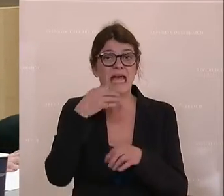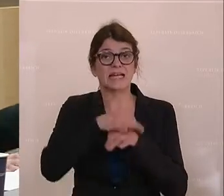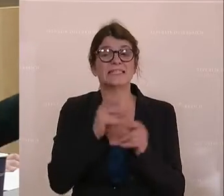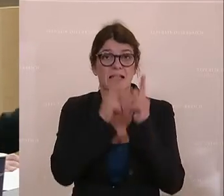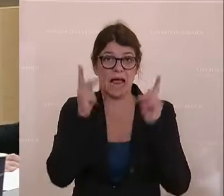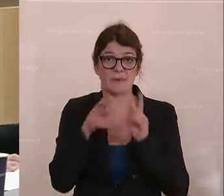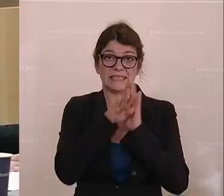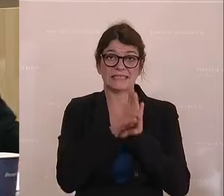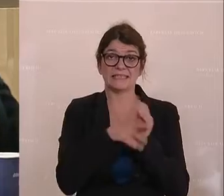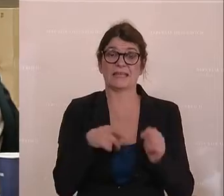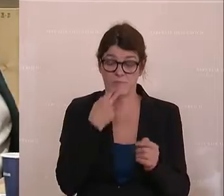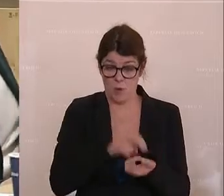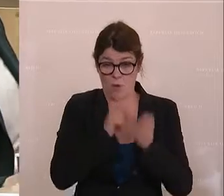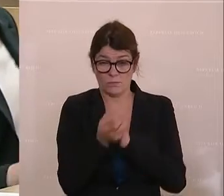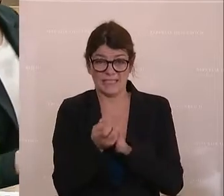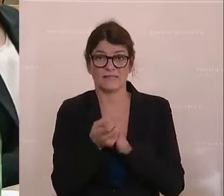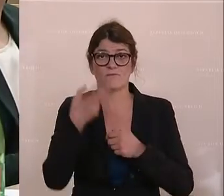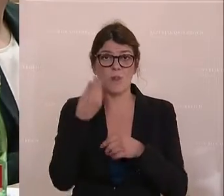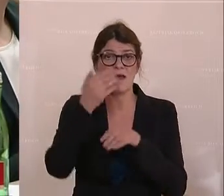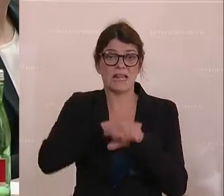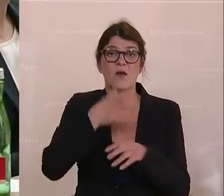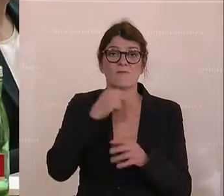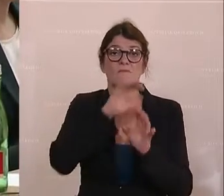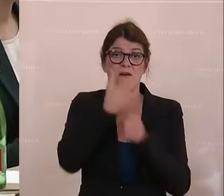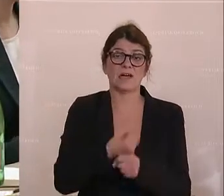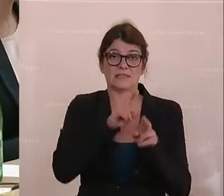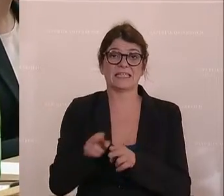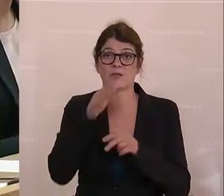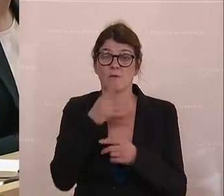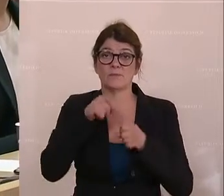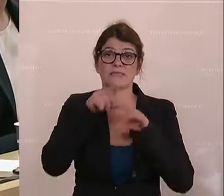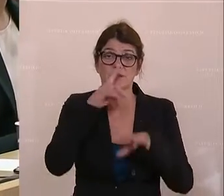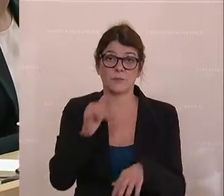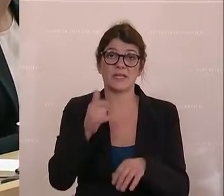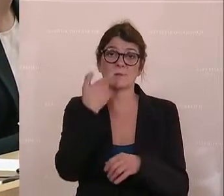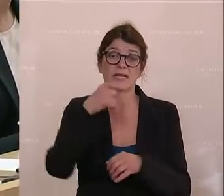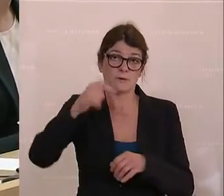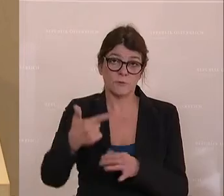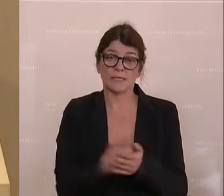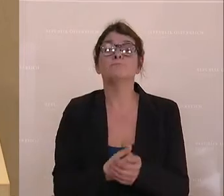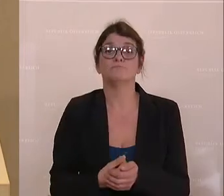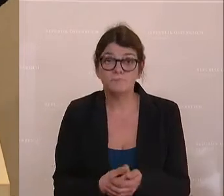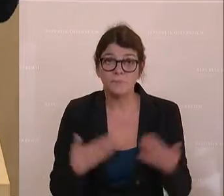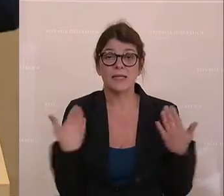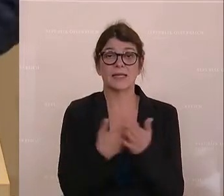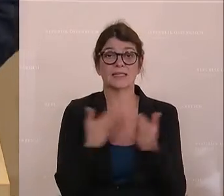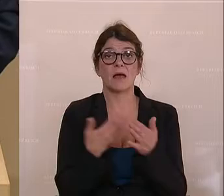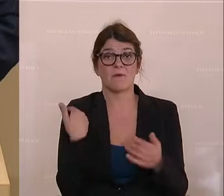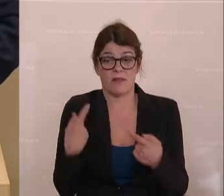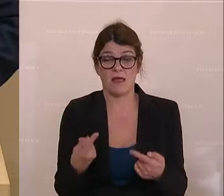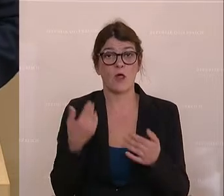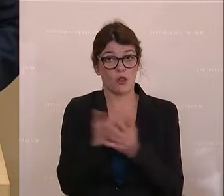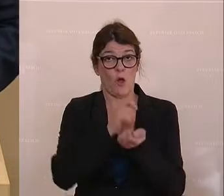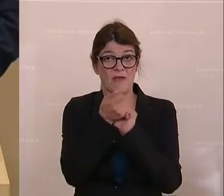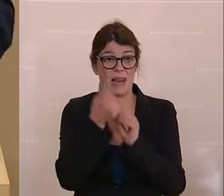Zahnärztekammergesetzes in der Umsetzung der Erkenntnisse des Verfassungsgerichts vom 17. Juni 2021. Aufgrund dessen wurde dann eine